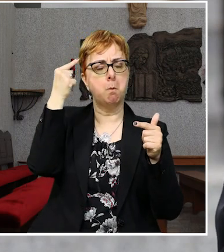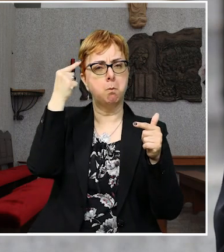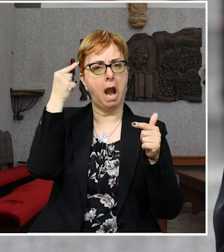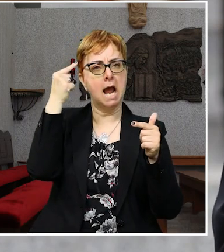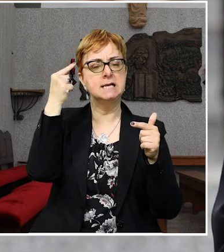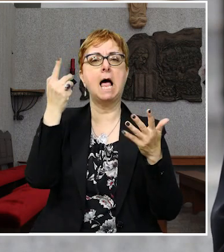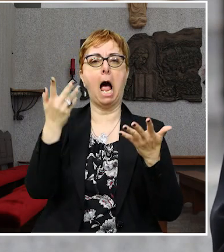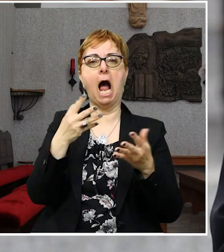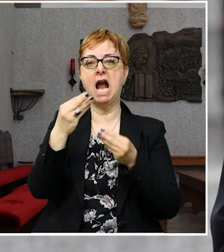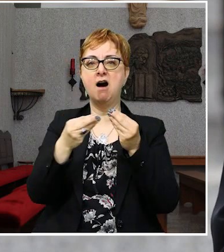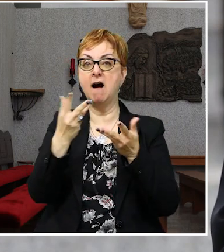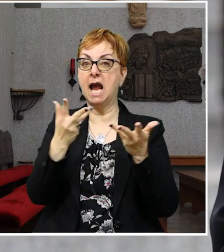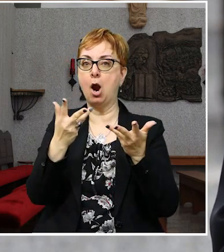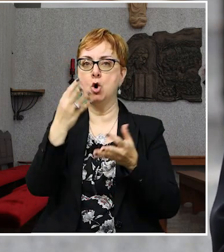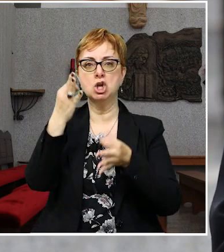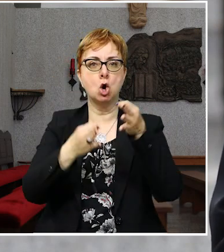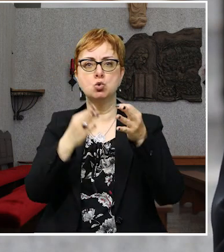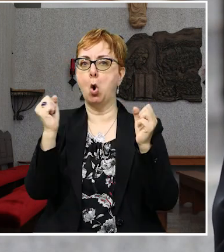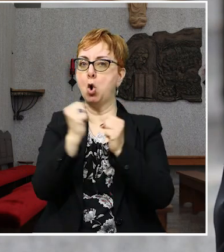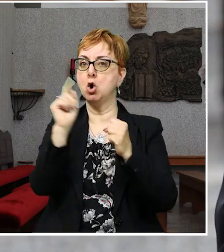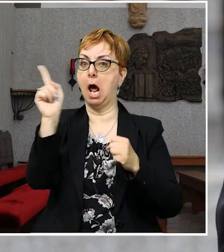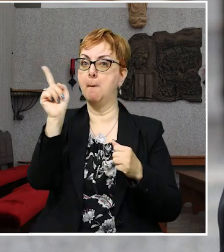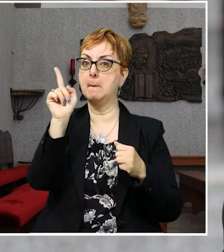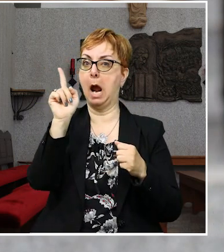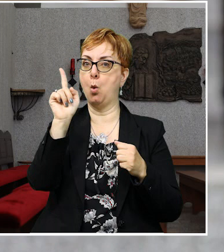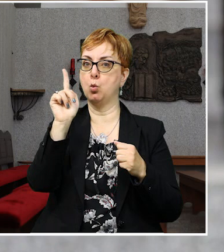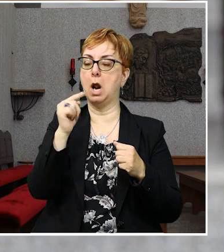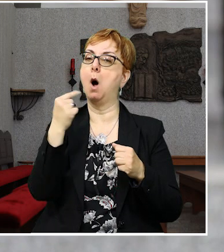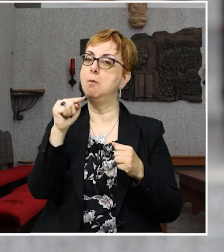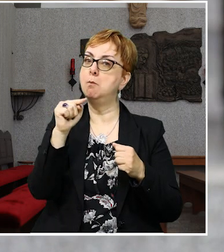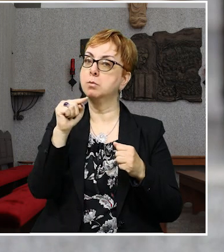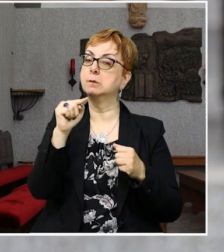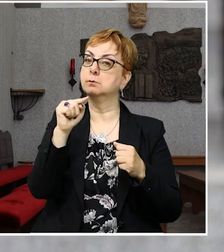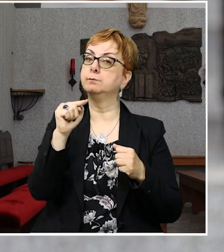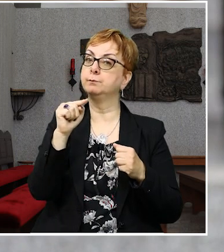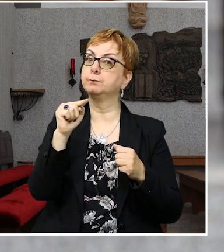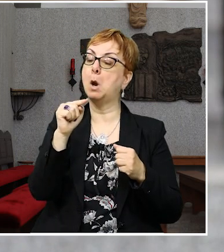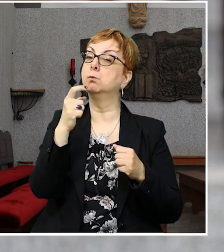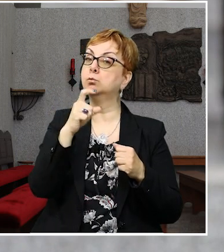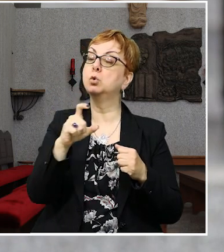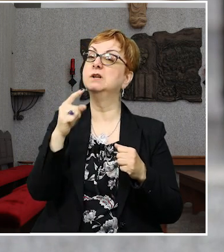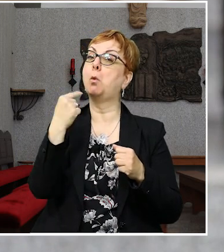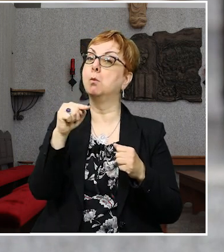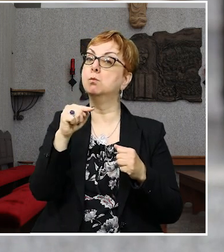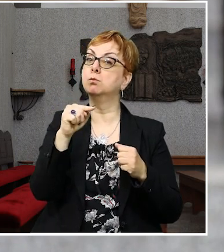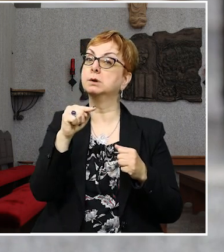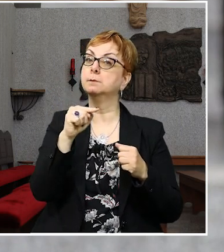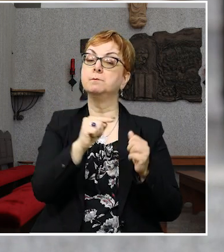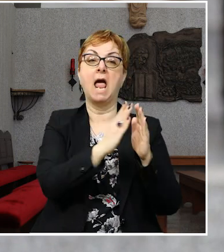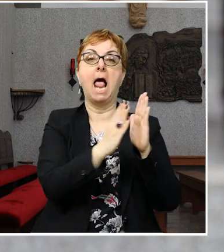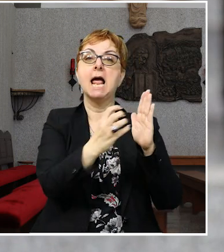pensa e su ciò che fa. Ecco, per questa ragione, tutto il libro dei